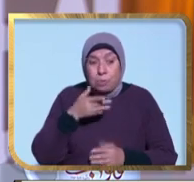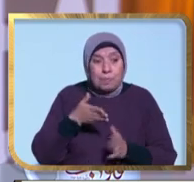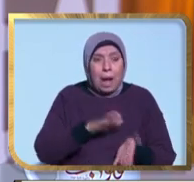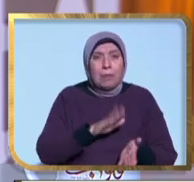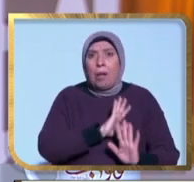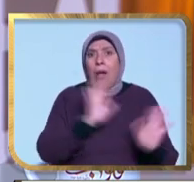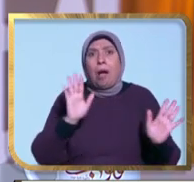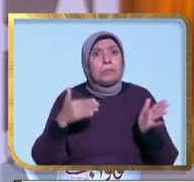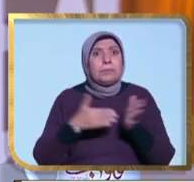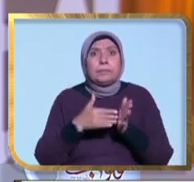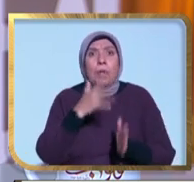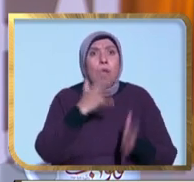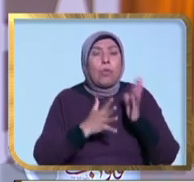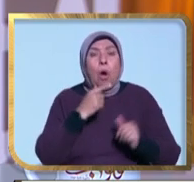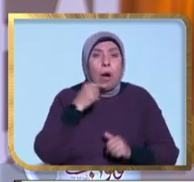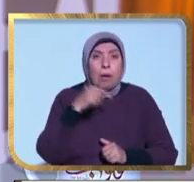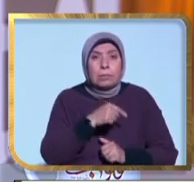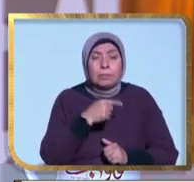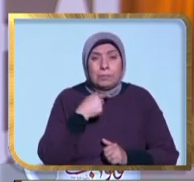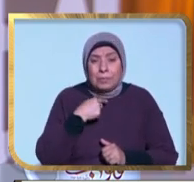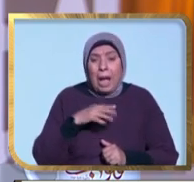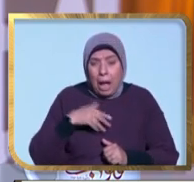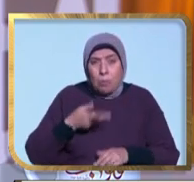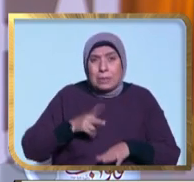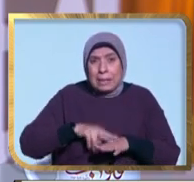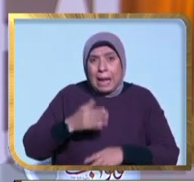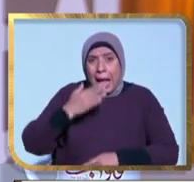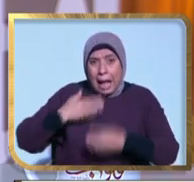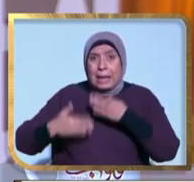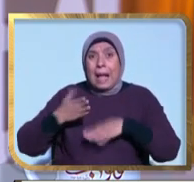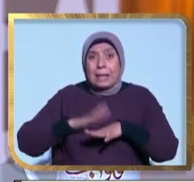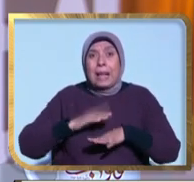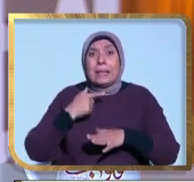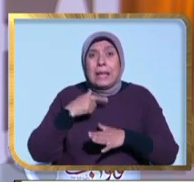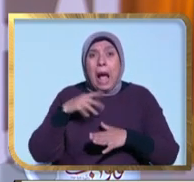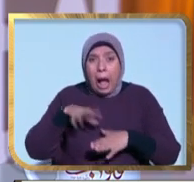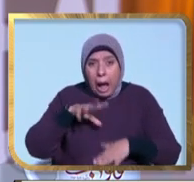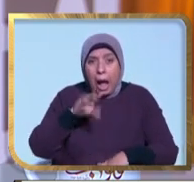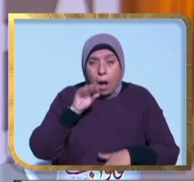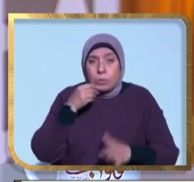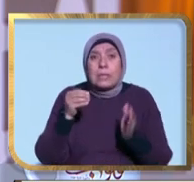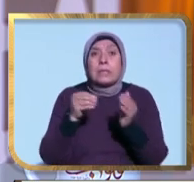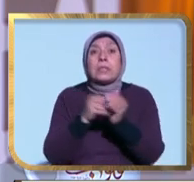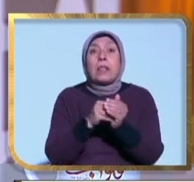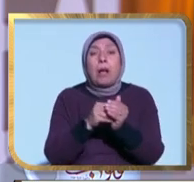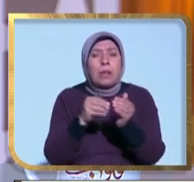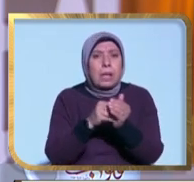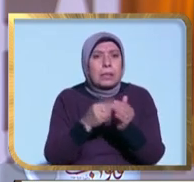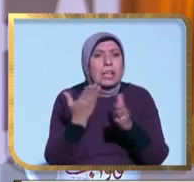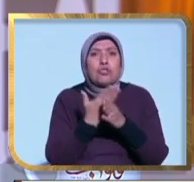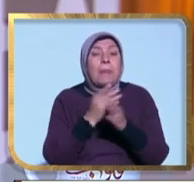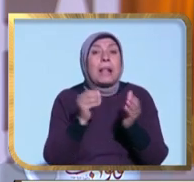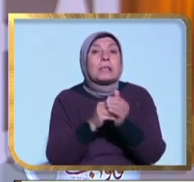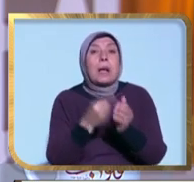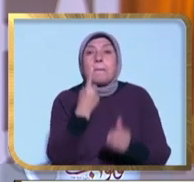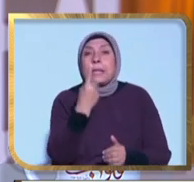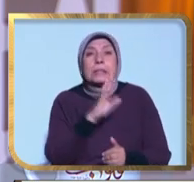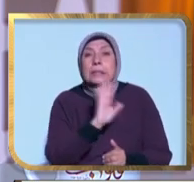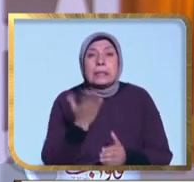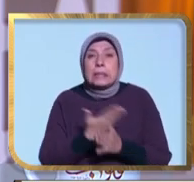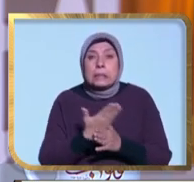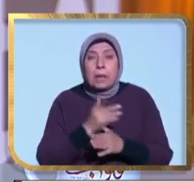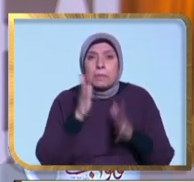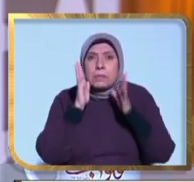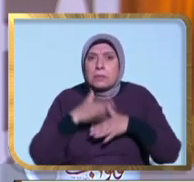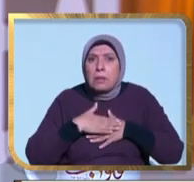لانه لو نظرنا الى الايه كلها من اولها الاخره اللي حضرتك قمتي بتلاوتها انه بدايه الايه كان جاءت فيها